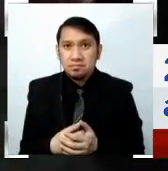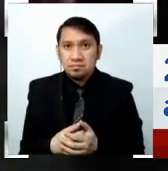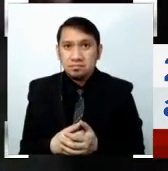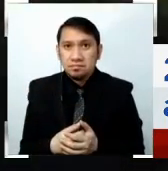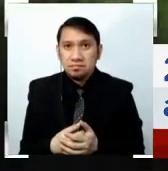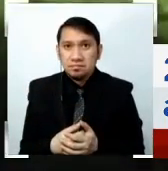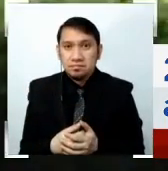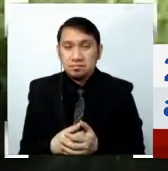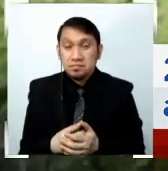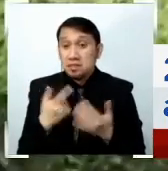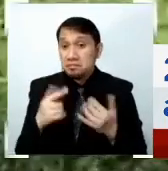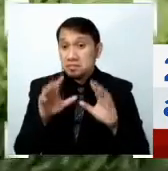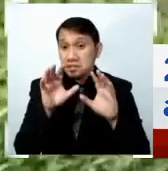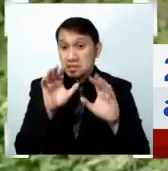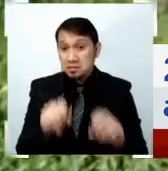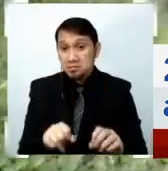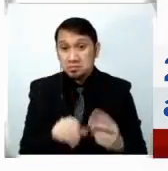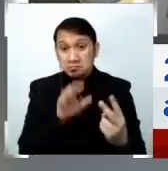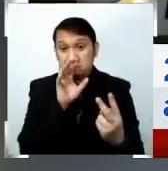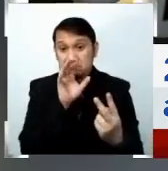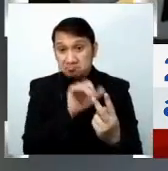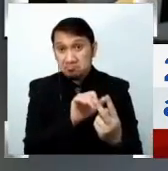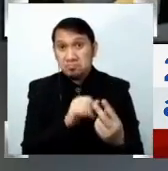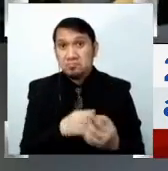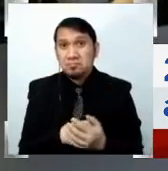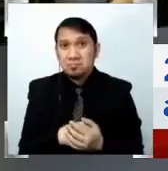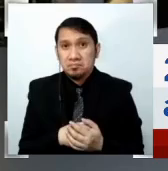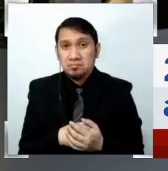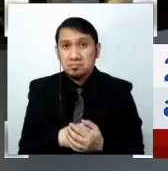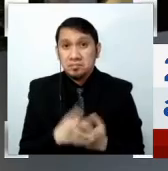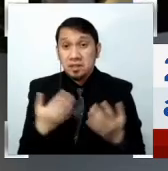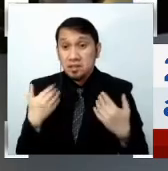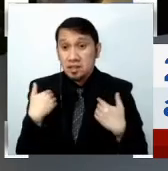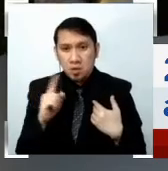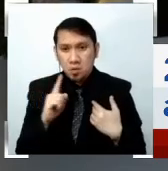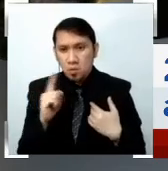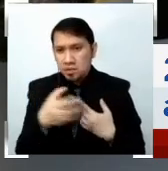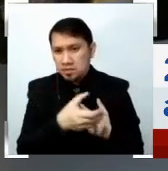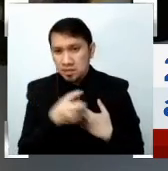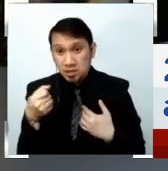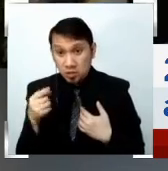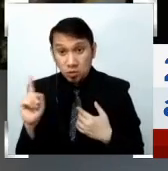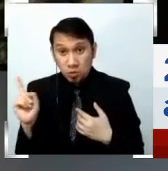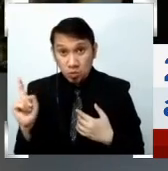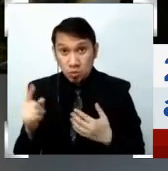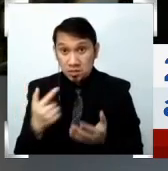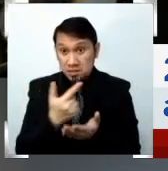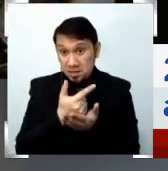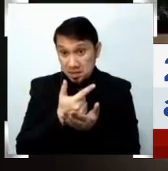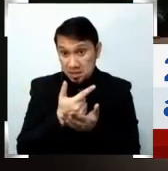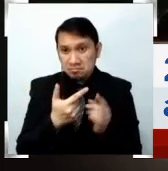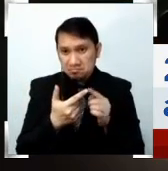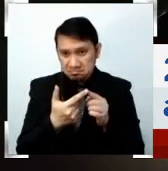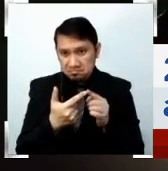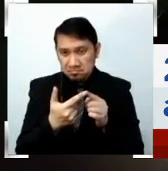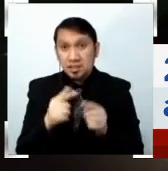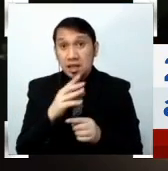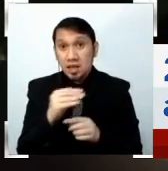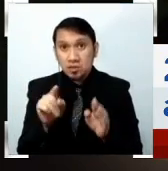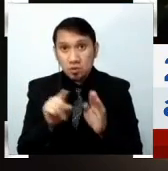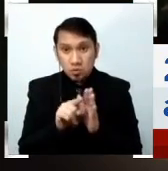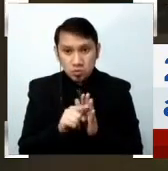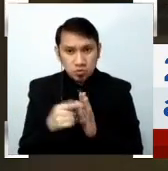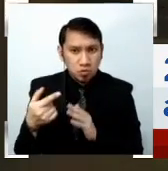Arestado si Nejan Paco at Edmer Guardiano. Nakuha sa kanila ang isang kalibre 45 na baril, mga bala, magazine,